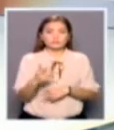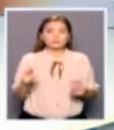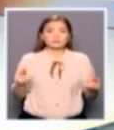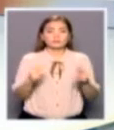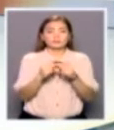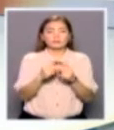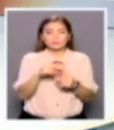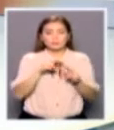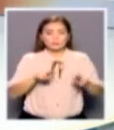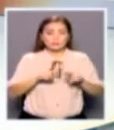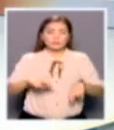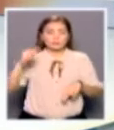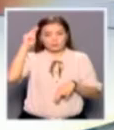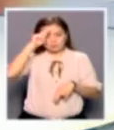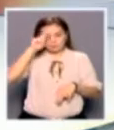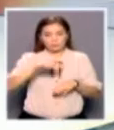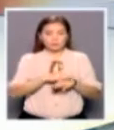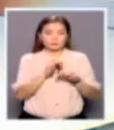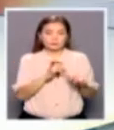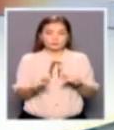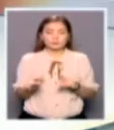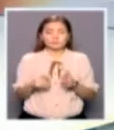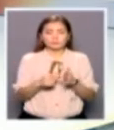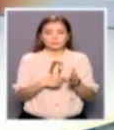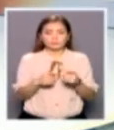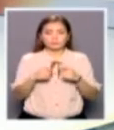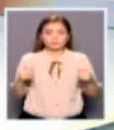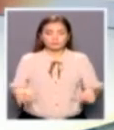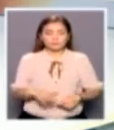мешіттің имамы уағыз, сауат ашу, қайырымдылық істері бойынша есеп берді.